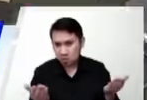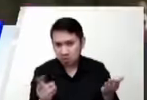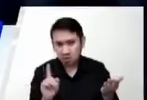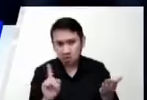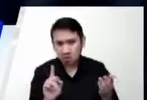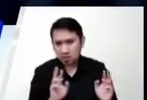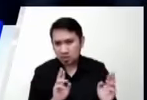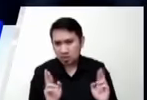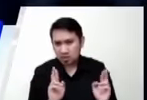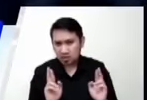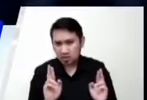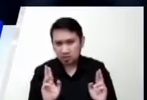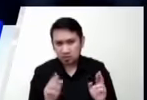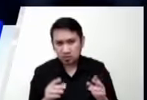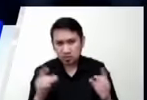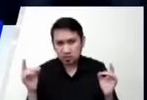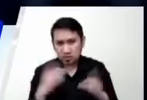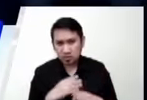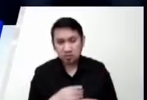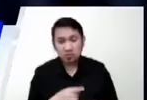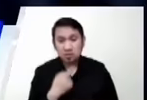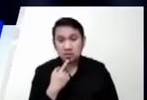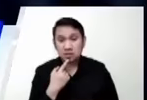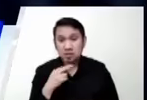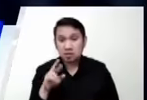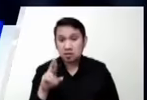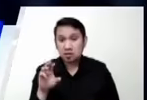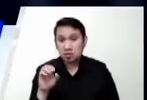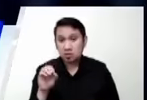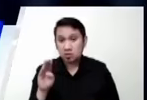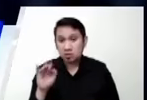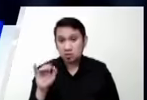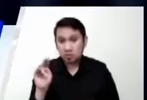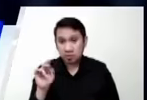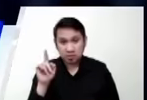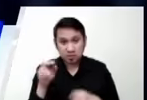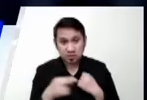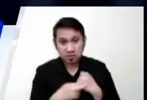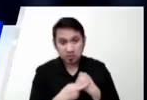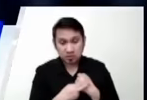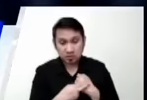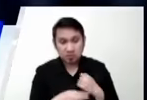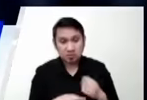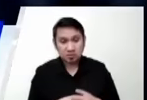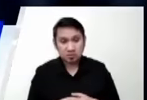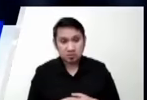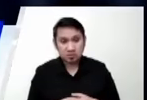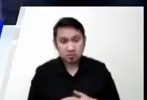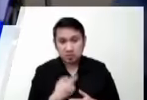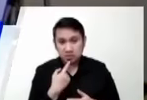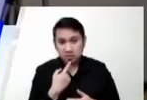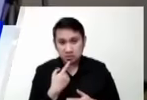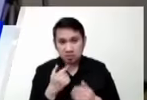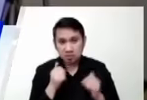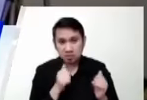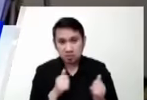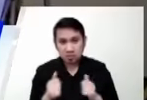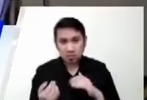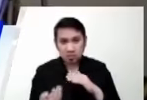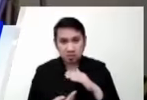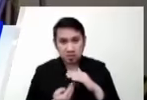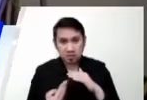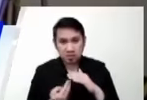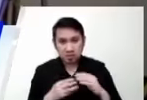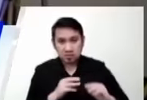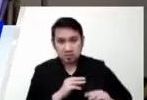banta. Si Senador Robin Padilla, isang Army Reserve na may ranggong Lieutenant Colonel, nag-oorganisa ng basic military training para sa